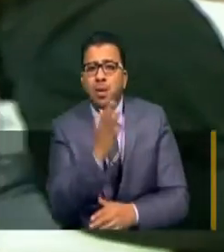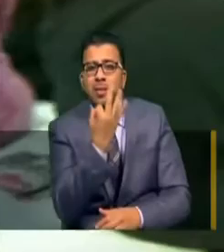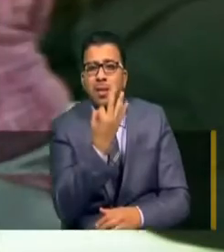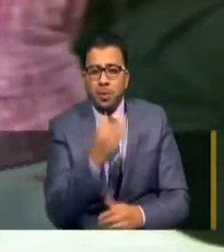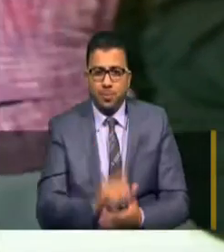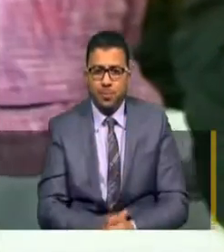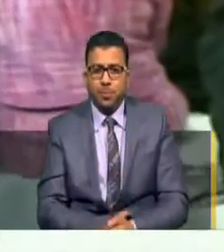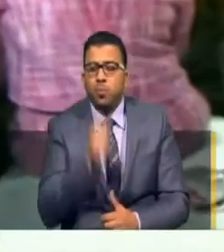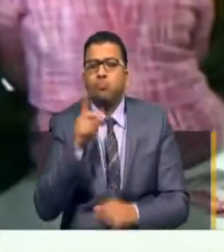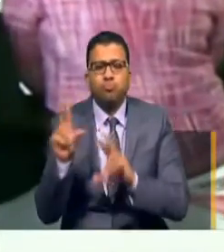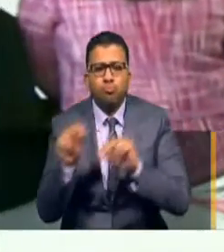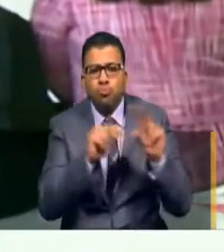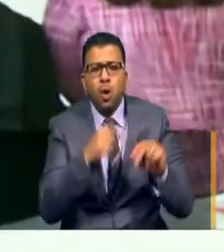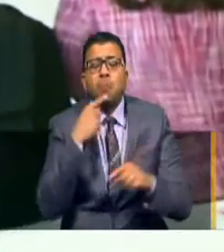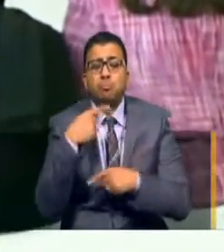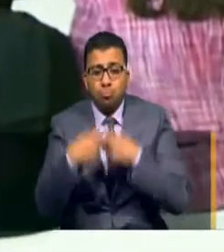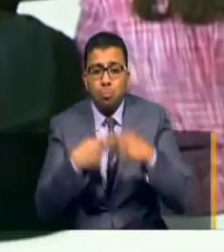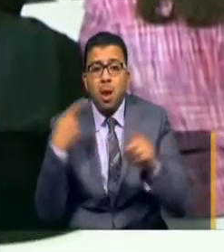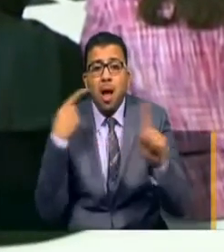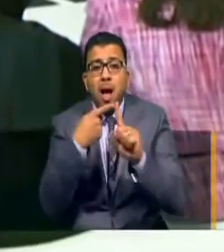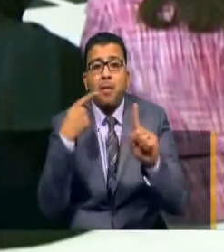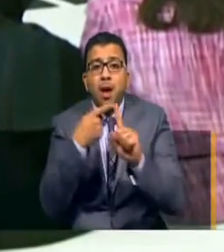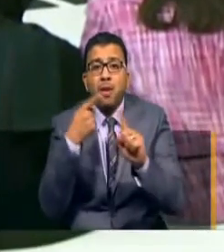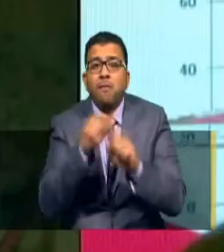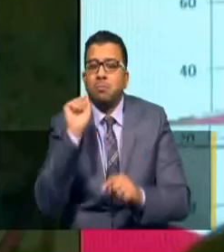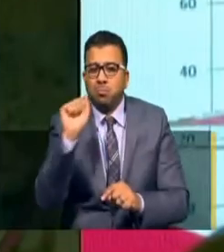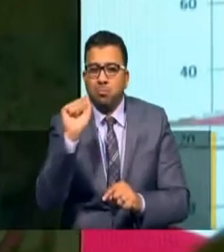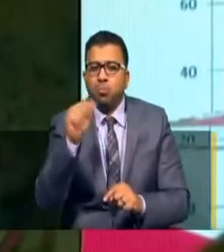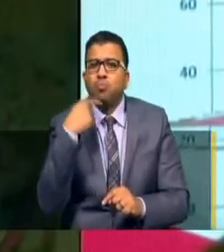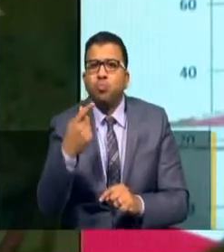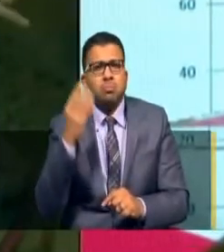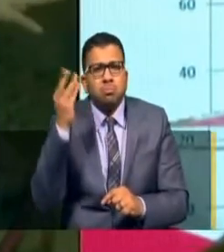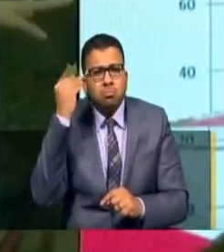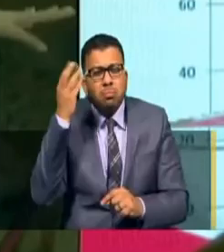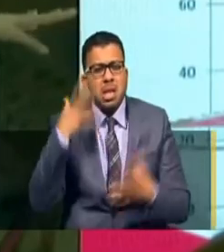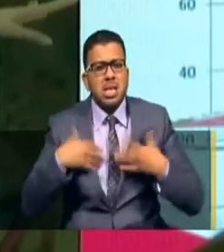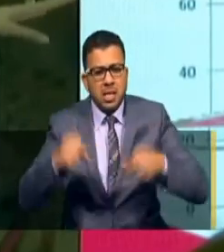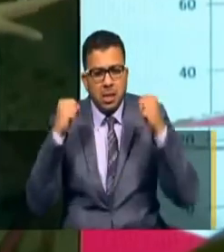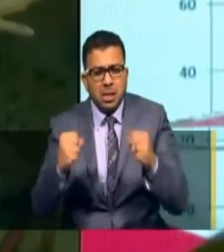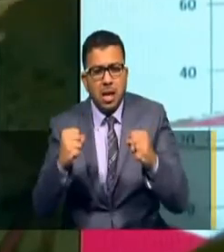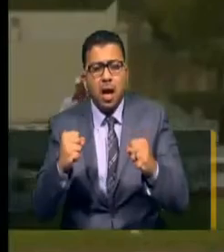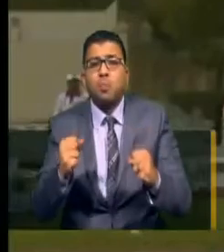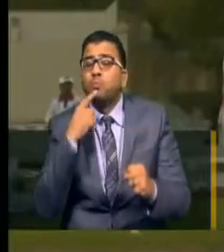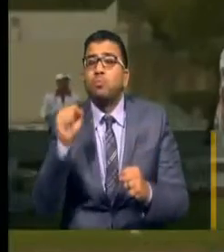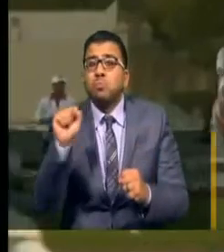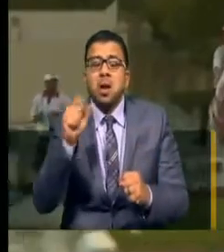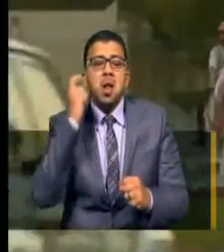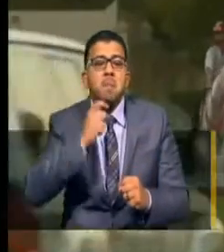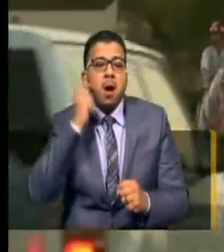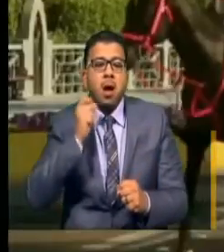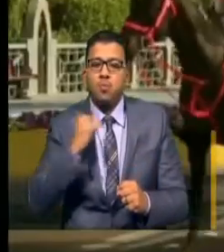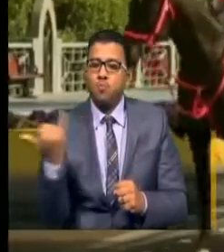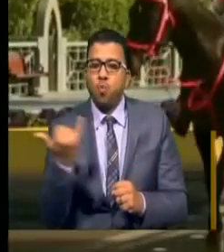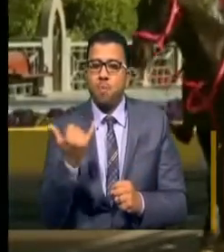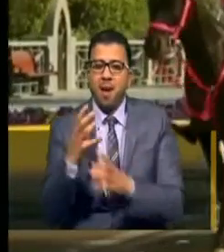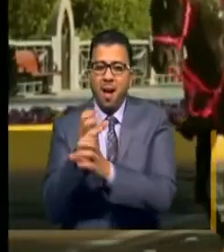ذاته، للمساهمة في تحقيق أهداف القافلة الوردية في الحفاظ على صحة وسلامة المجتمع الإماراتي.